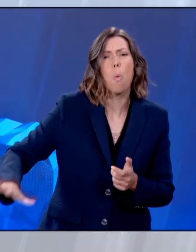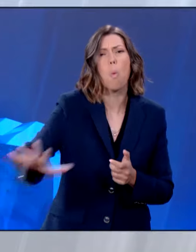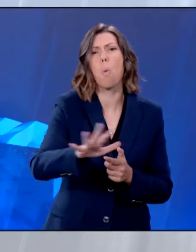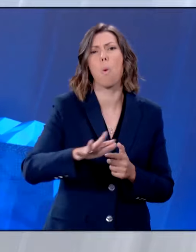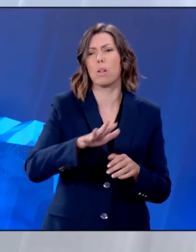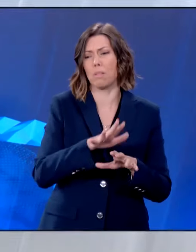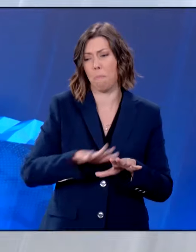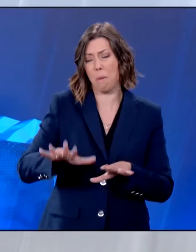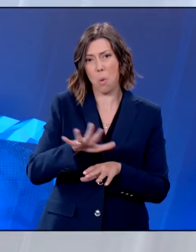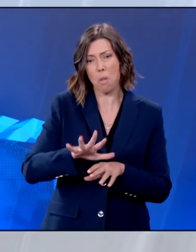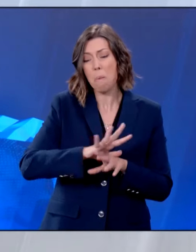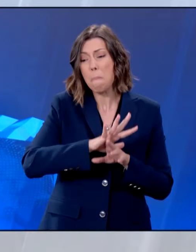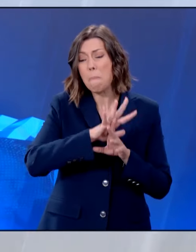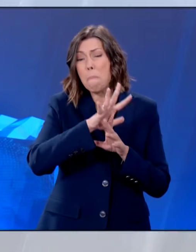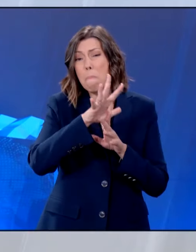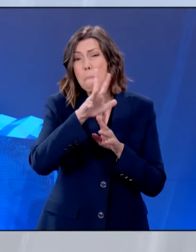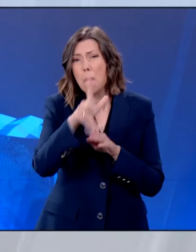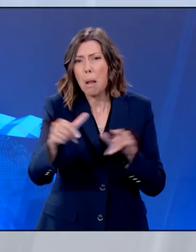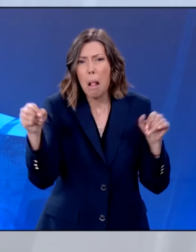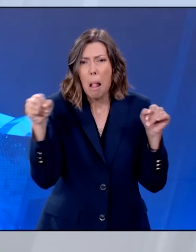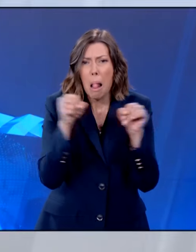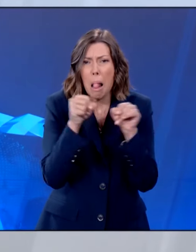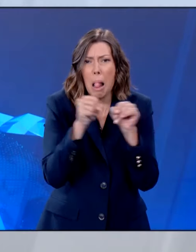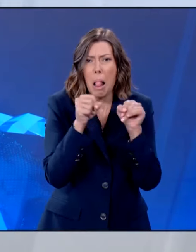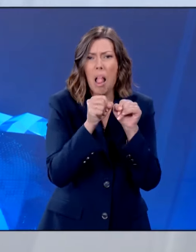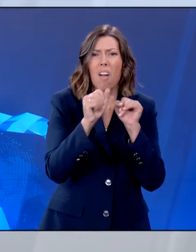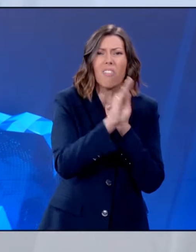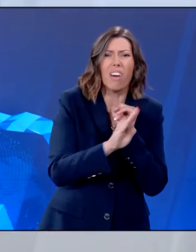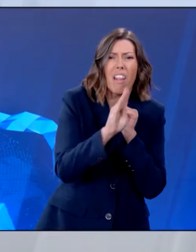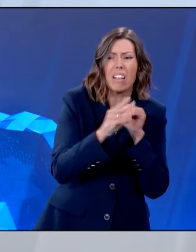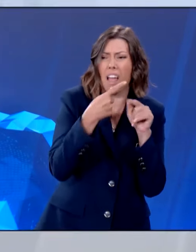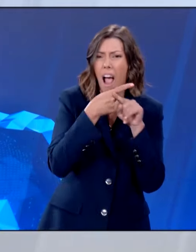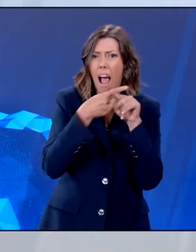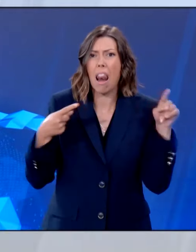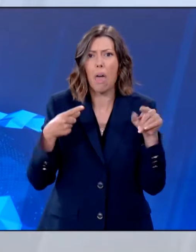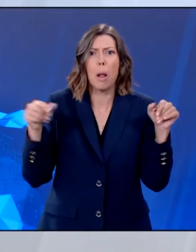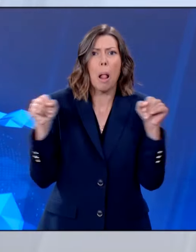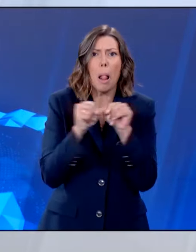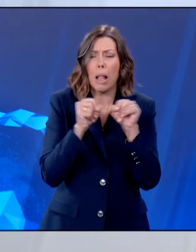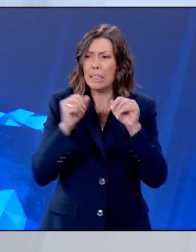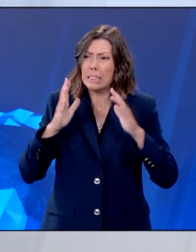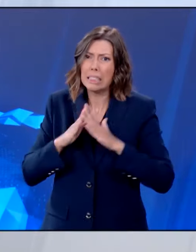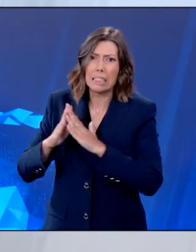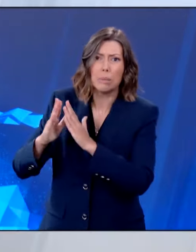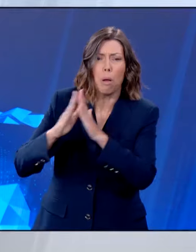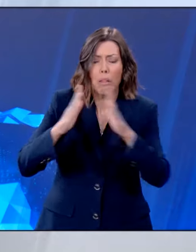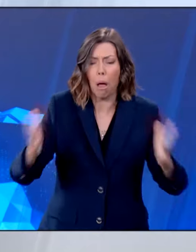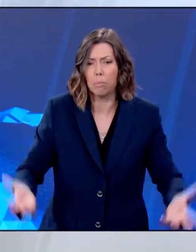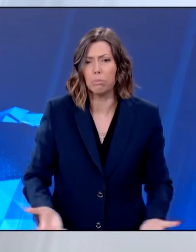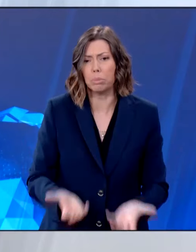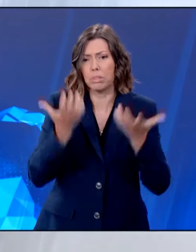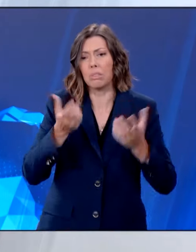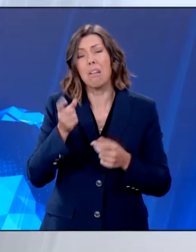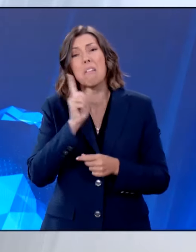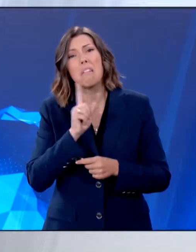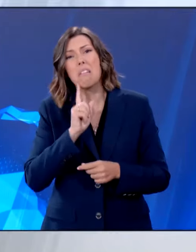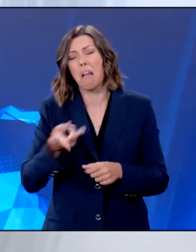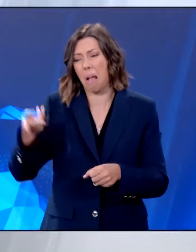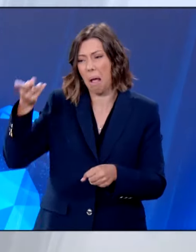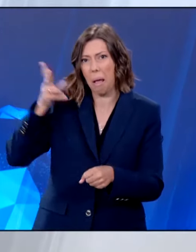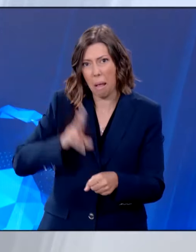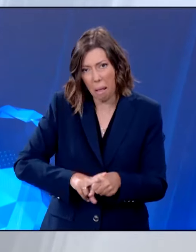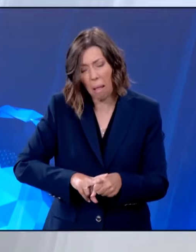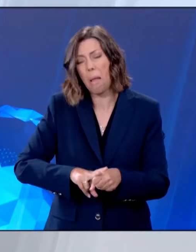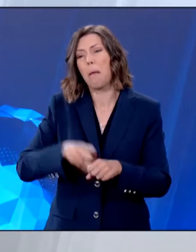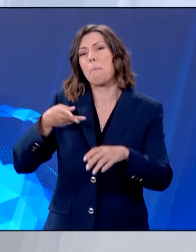να καταλήξει στον απόλυτο εφιάλτη, φτάνοντας στον αστικό ιστό στα Βρυλίσια και πάτημα Χαλανδρίου, όπου μια γυναίκα βρήκε τραγικό θάνατο, εγκλωβισμένη